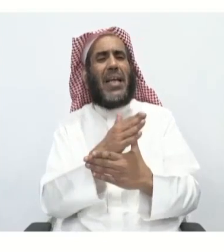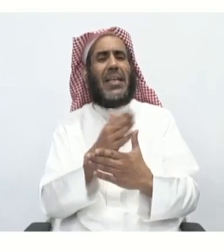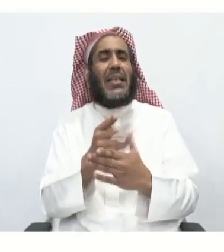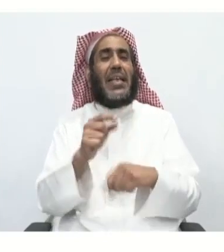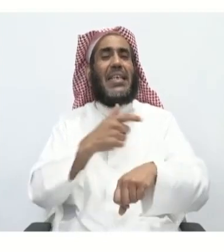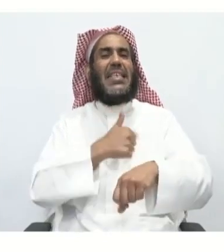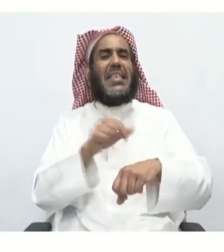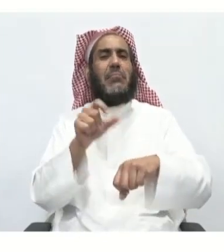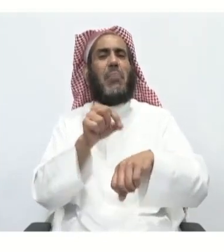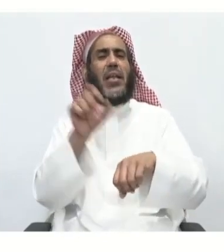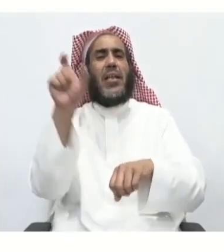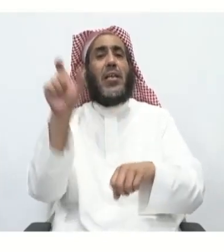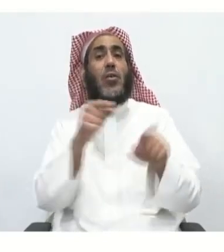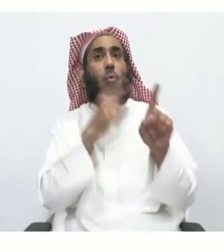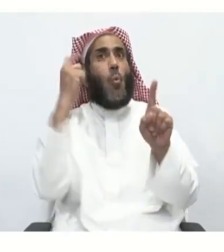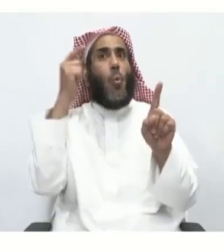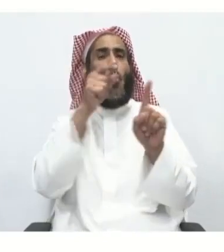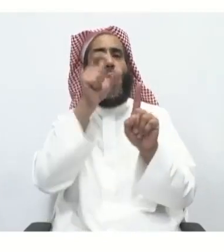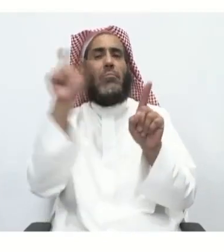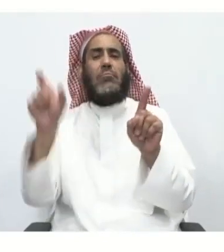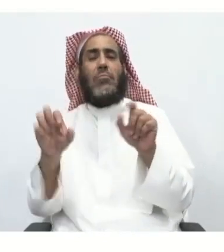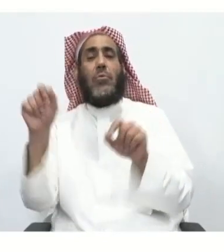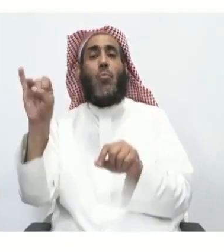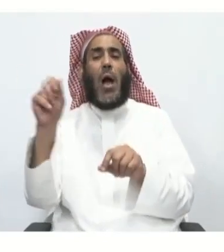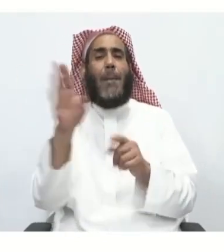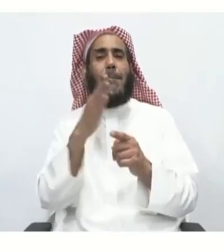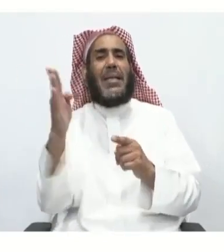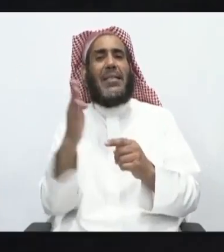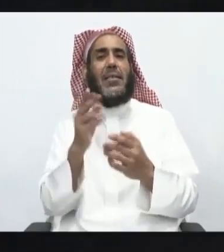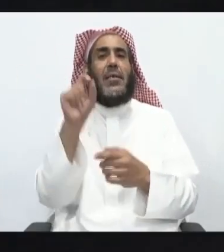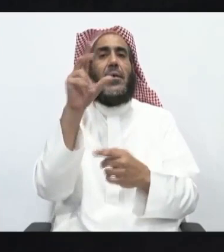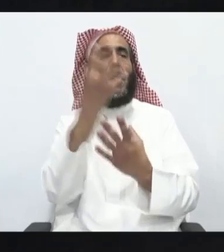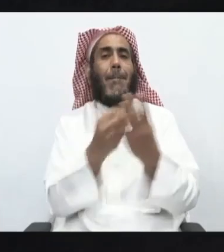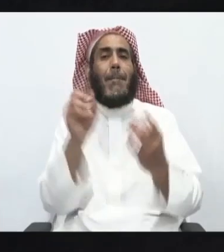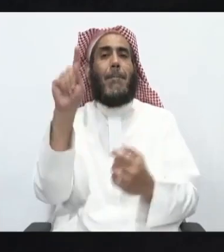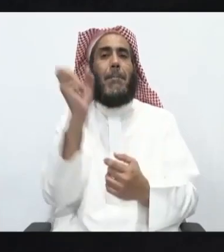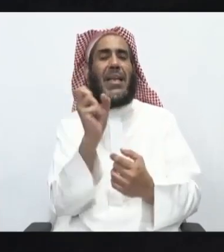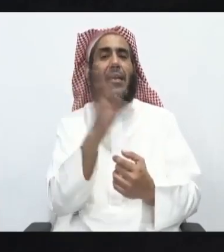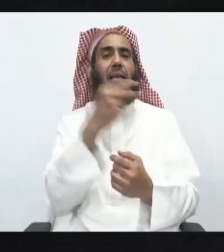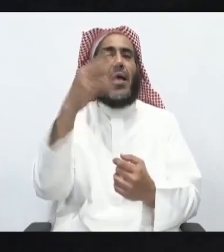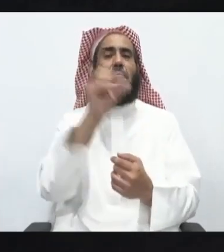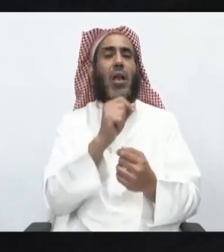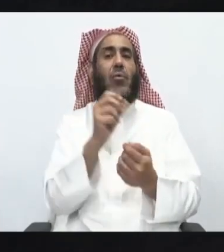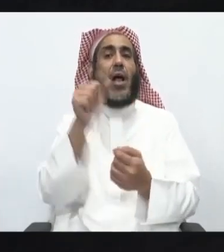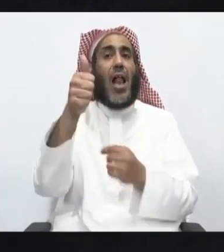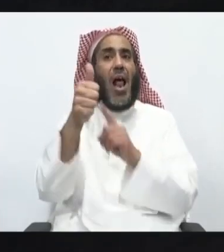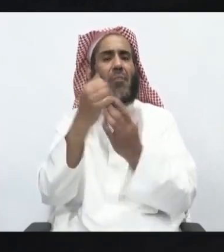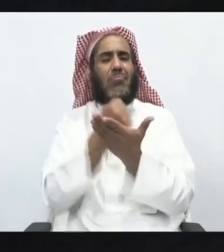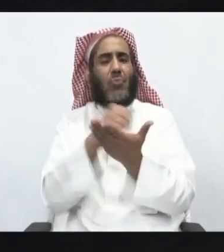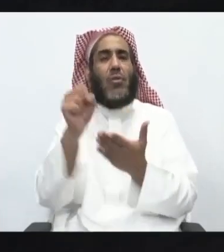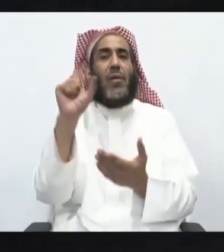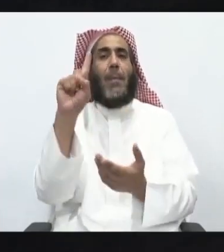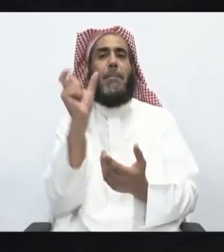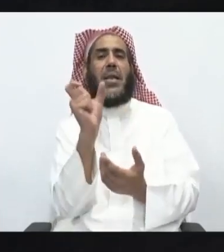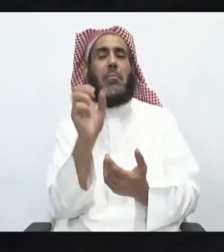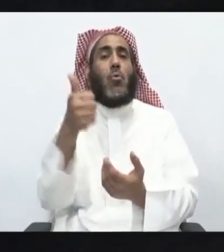من كلمه ابن اذا وقعت بين علمين مث نقول محمد بن عبد الله هنا تحذف الالف همزه او همزه الوصل